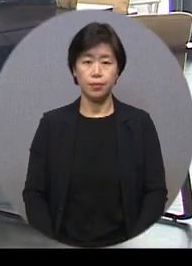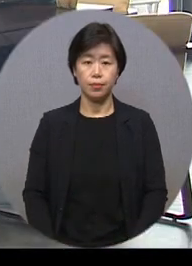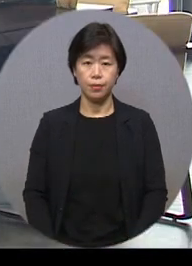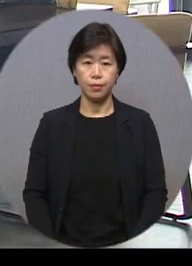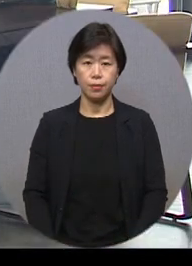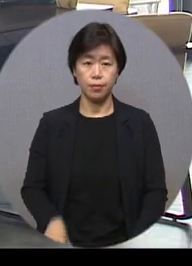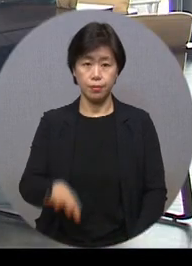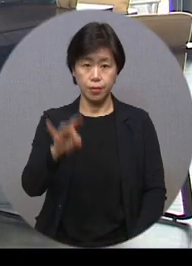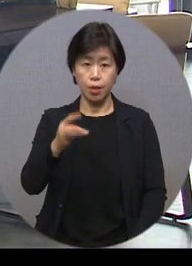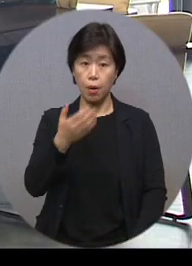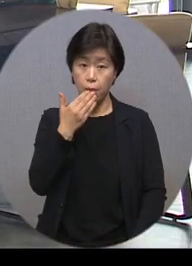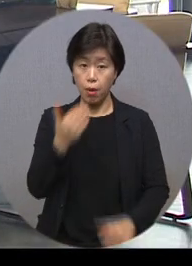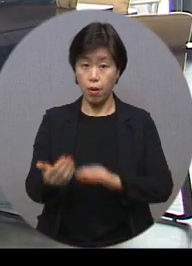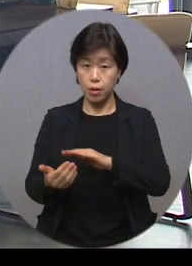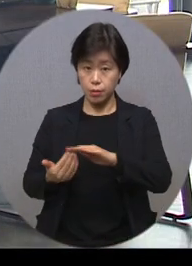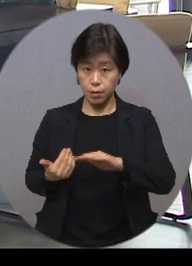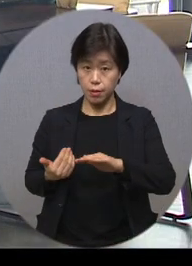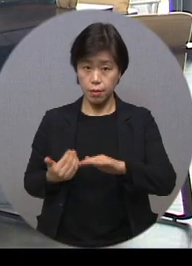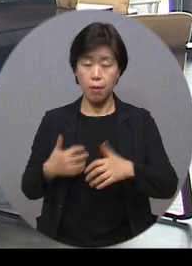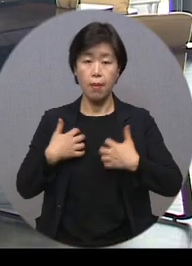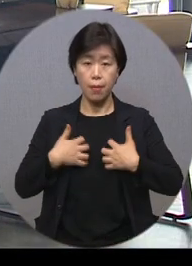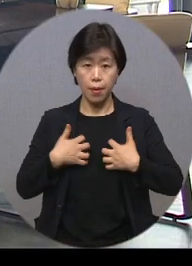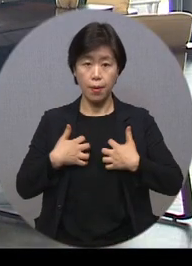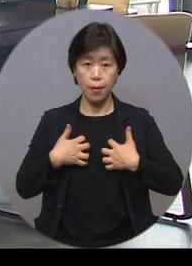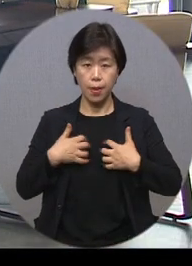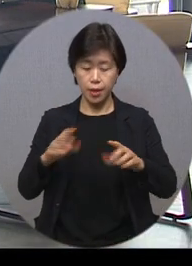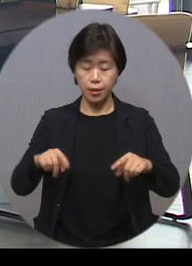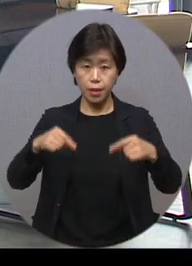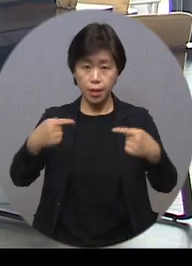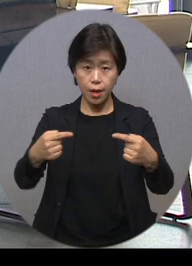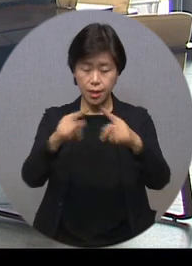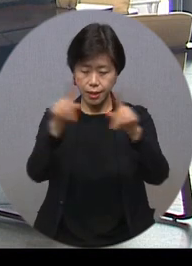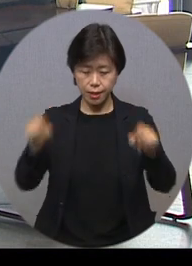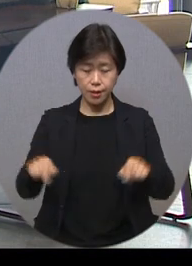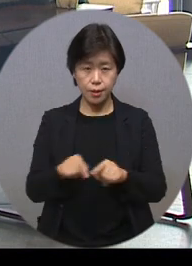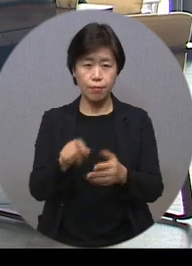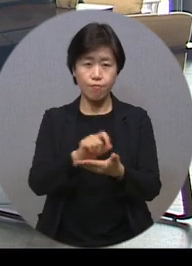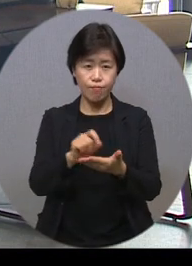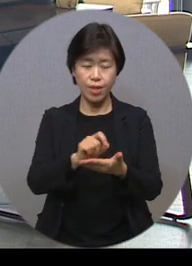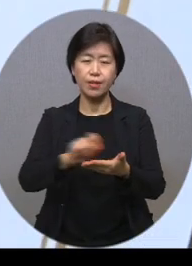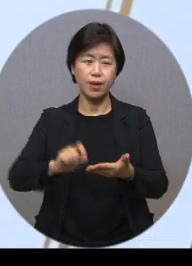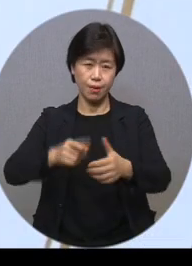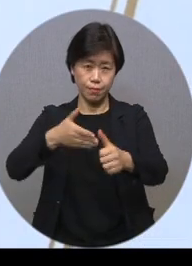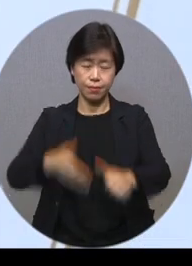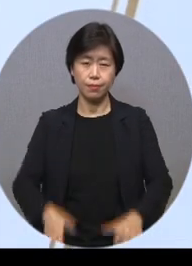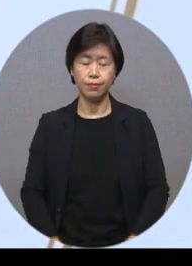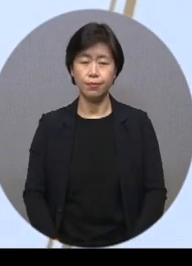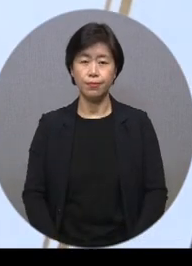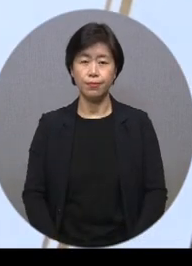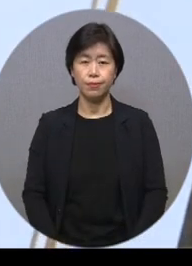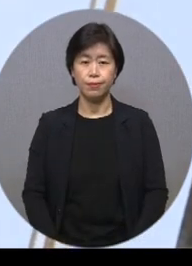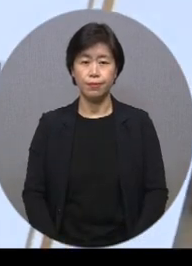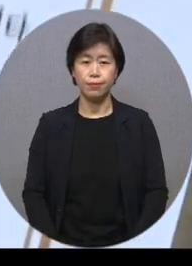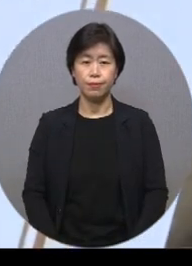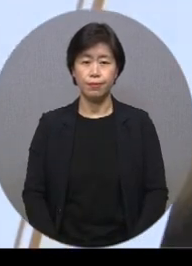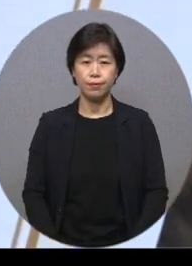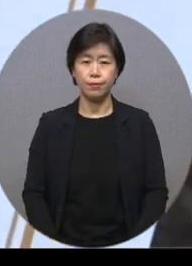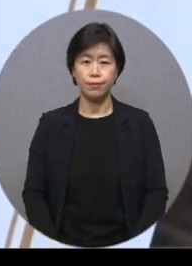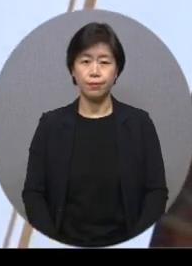먼저 식사 전에 골프 오징어 게임 참가 신청서에 사인을 해주시길 바랍니다.